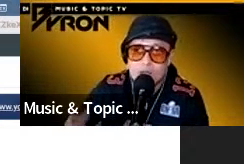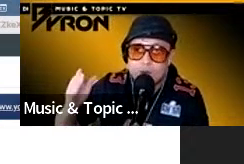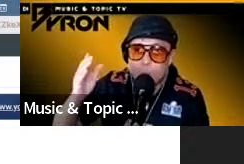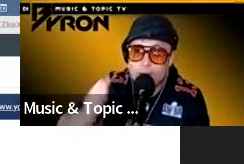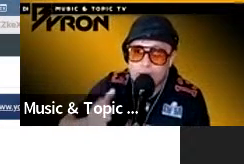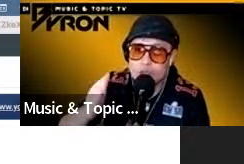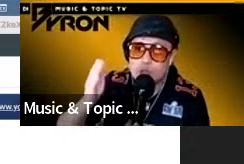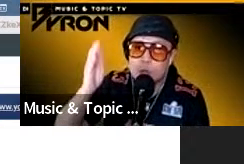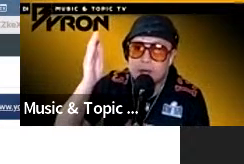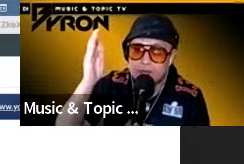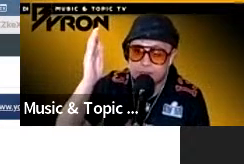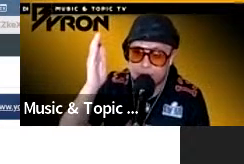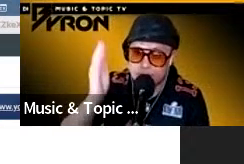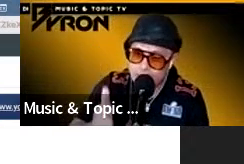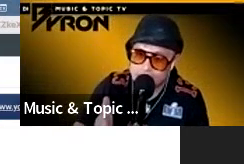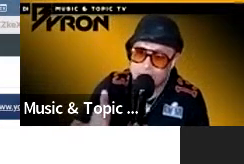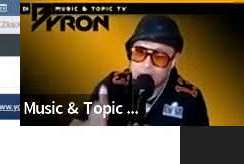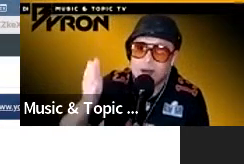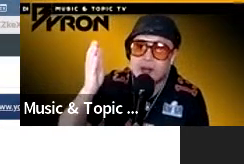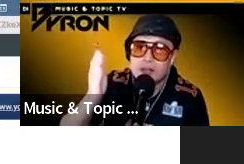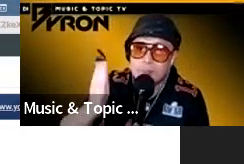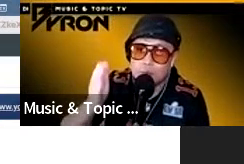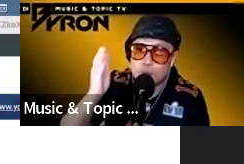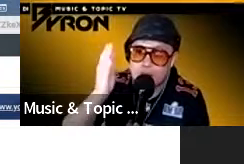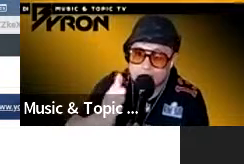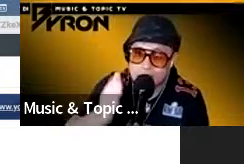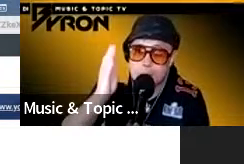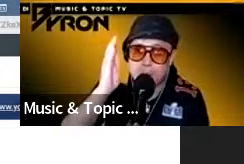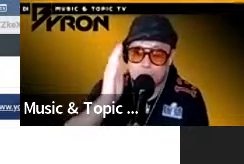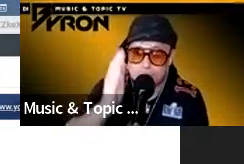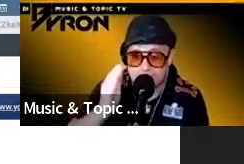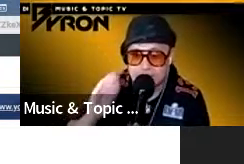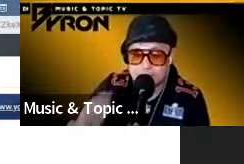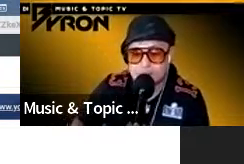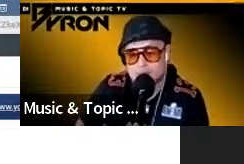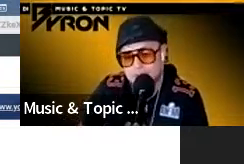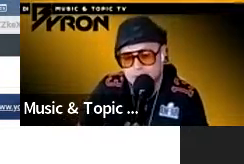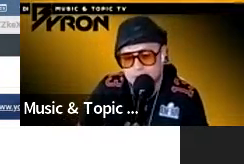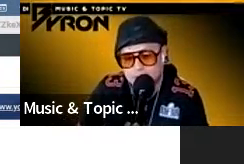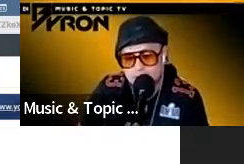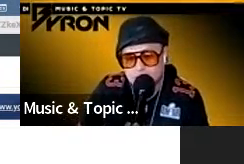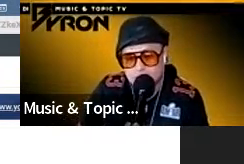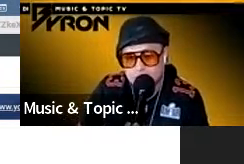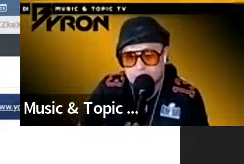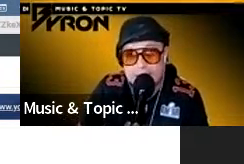natin, why do you have to file a diplomatic protest?